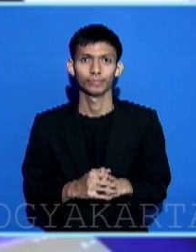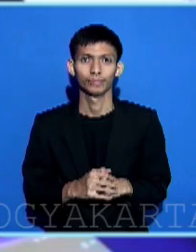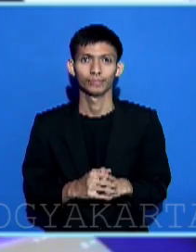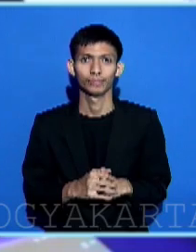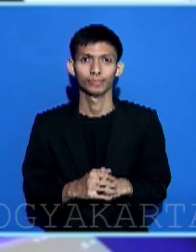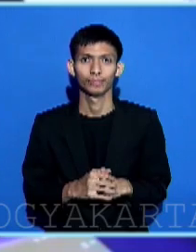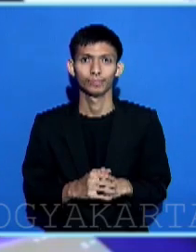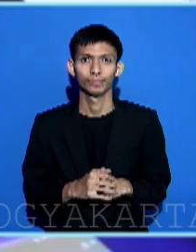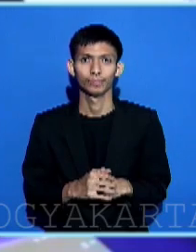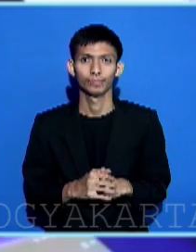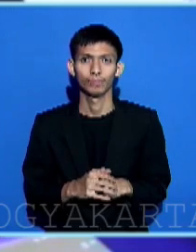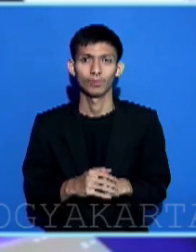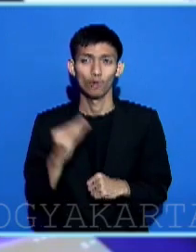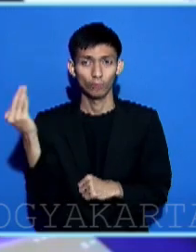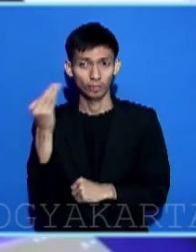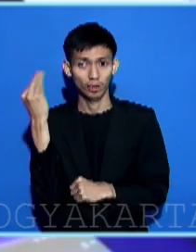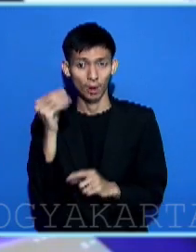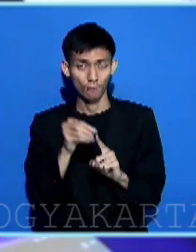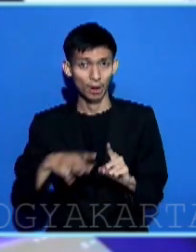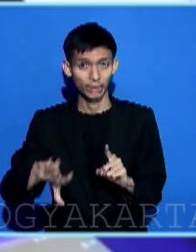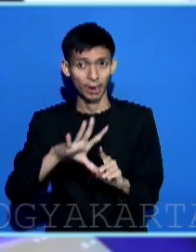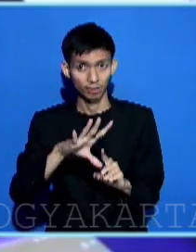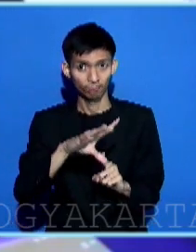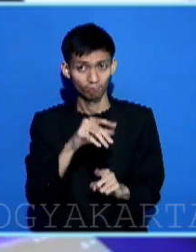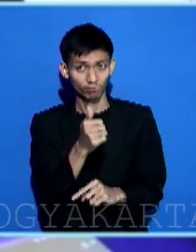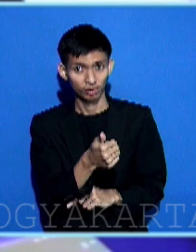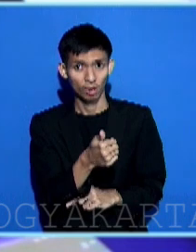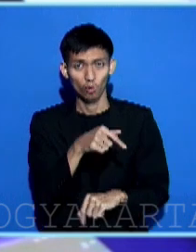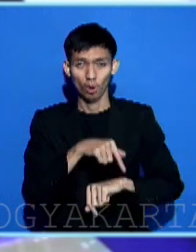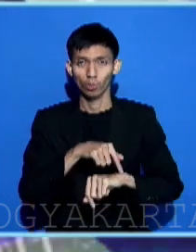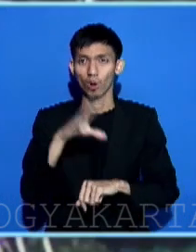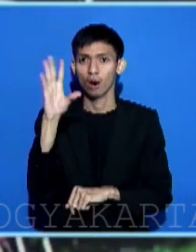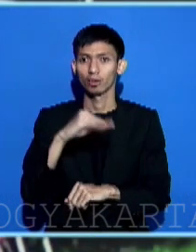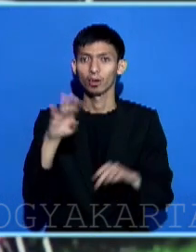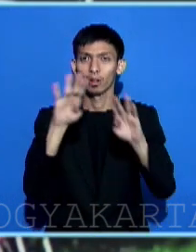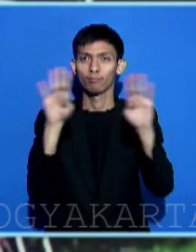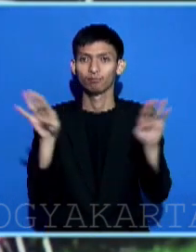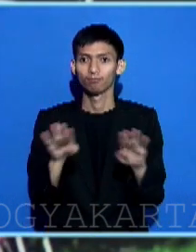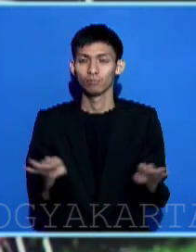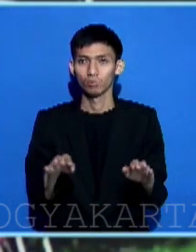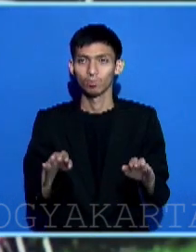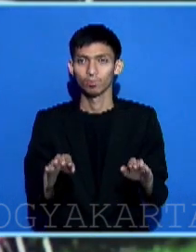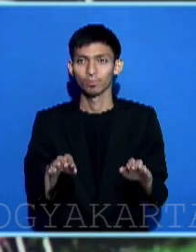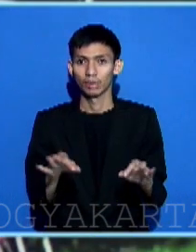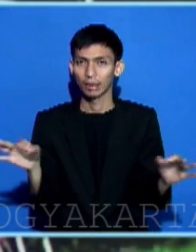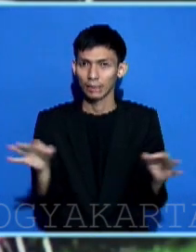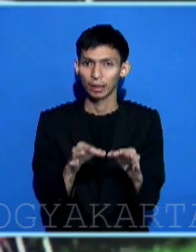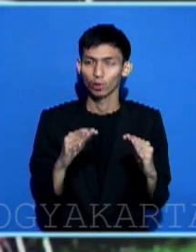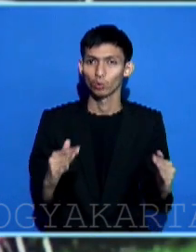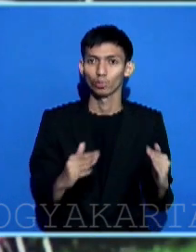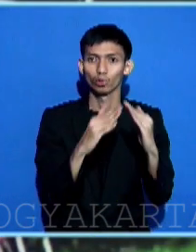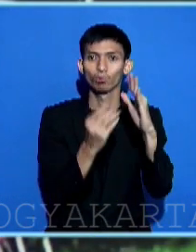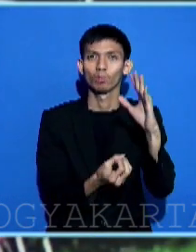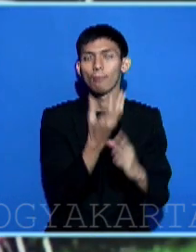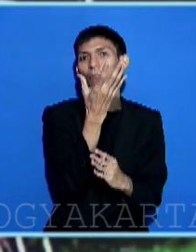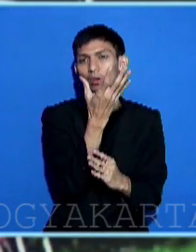selain berwisata ke pantai untuk mengisi hari libur salah satunya juga bisa dengan berkemah di kawasan lereng gunung merapi selain